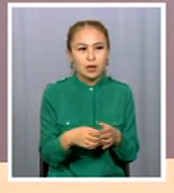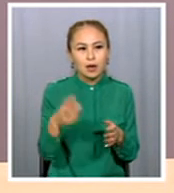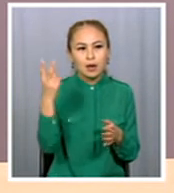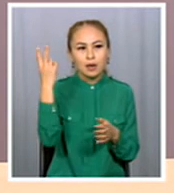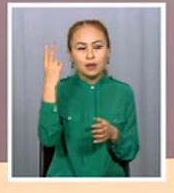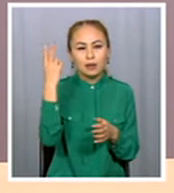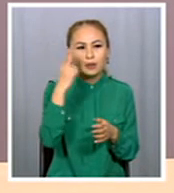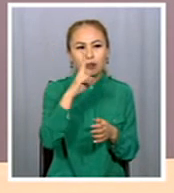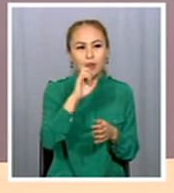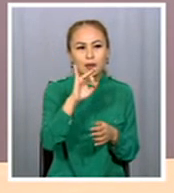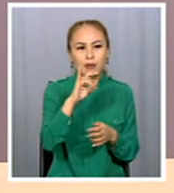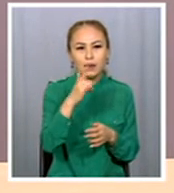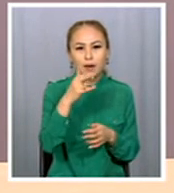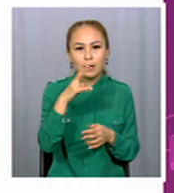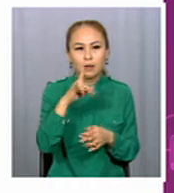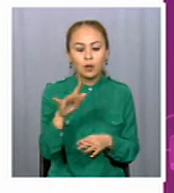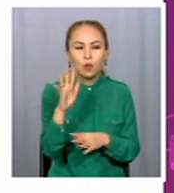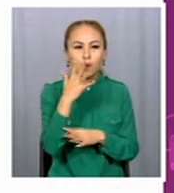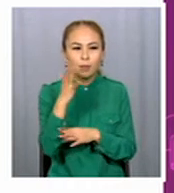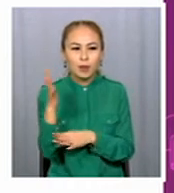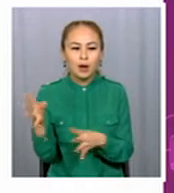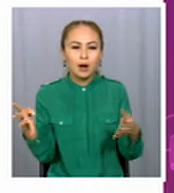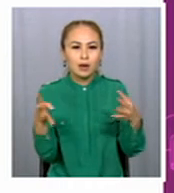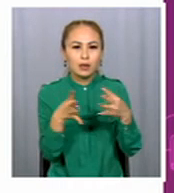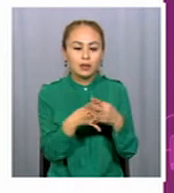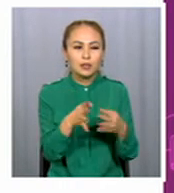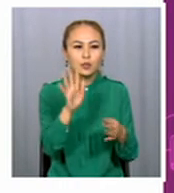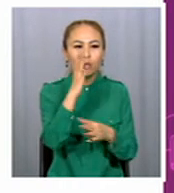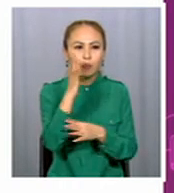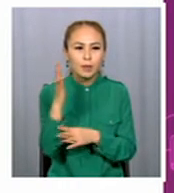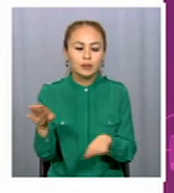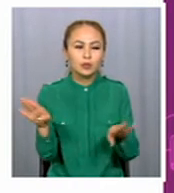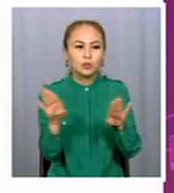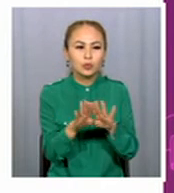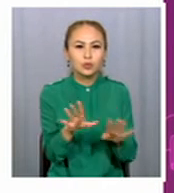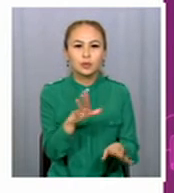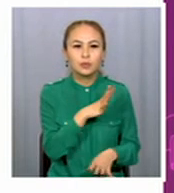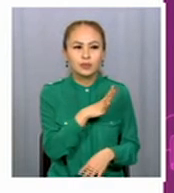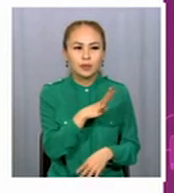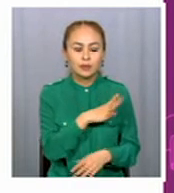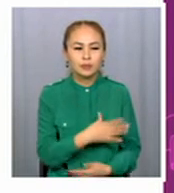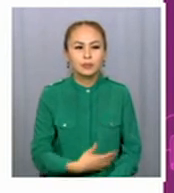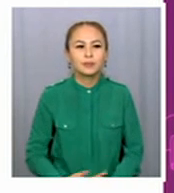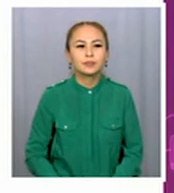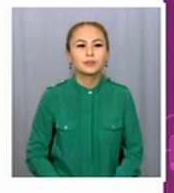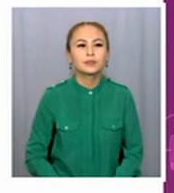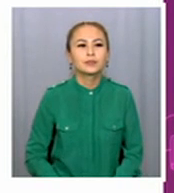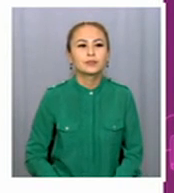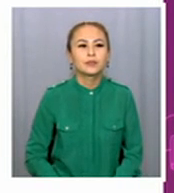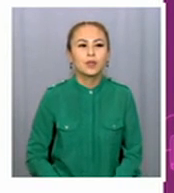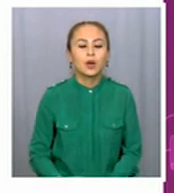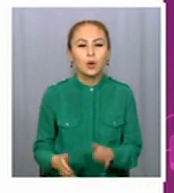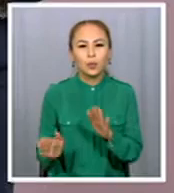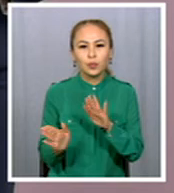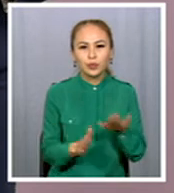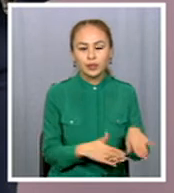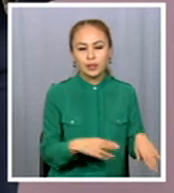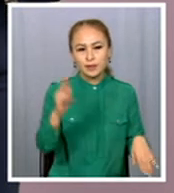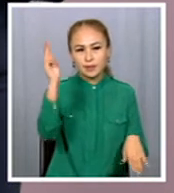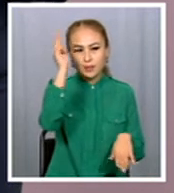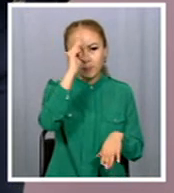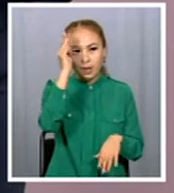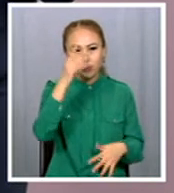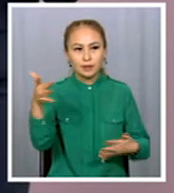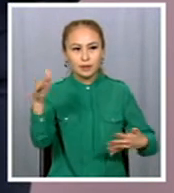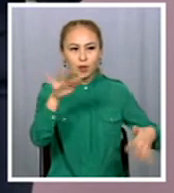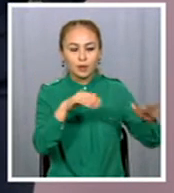қарағайлы ормандар мен аралас ормандар да кездеседі. Өткен сабақта таудың